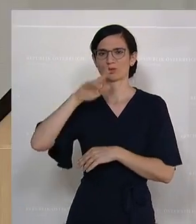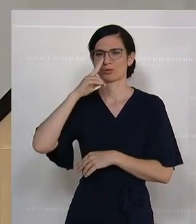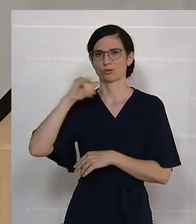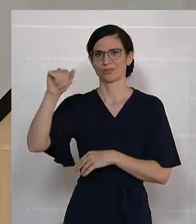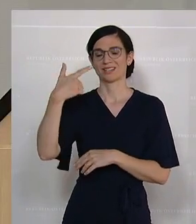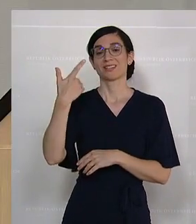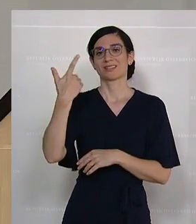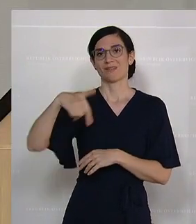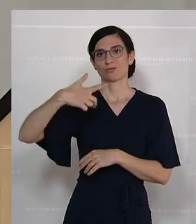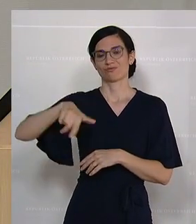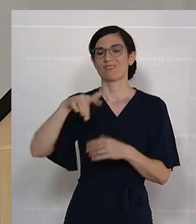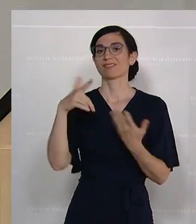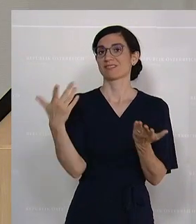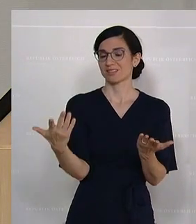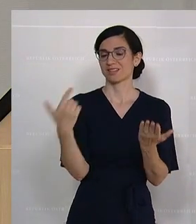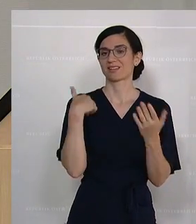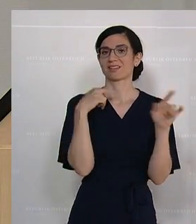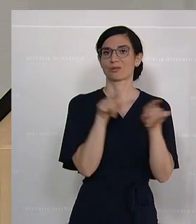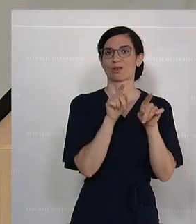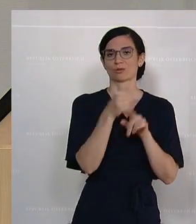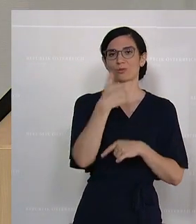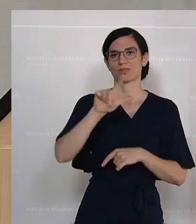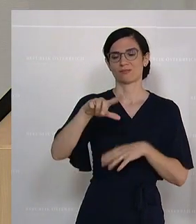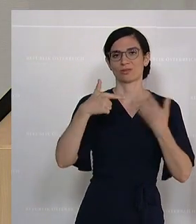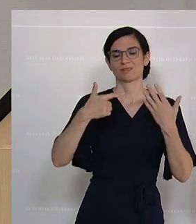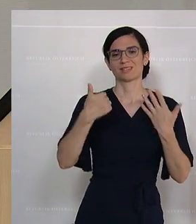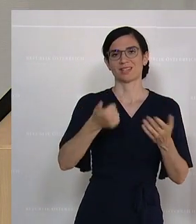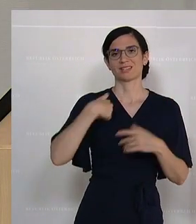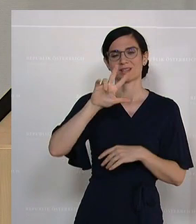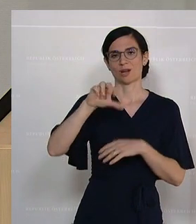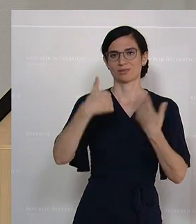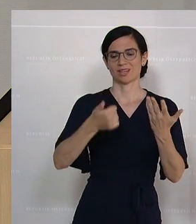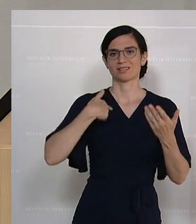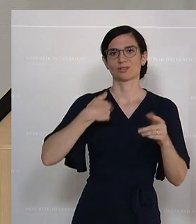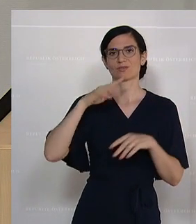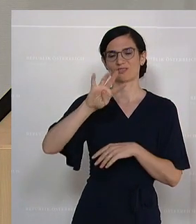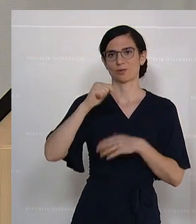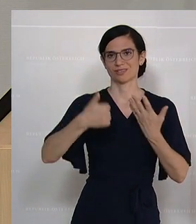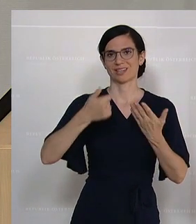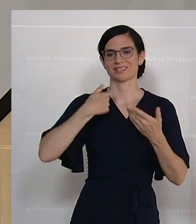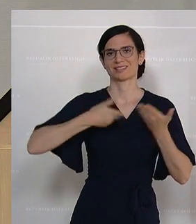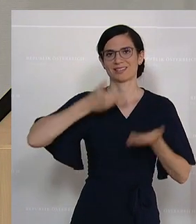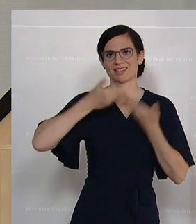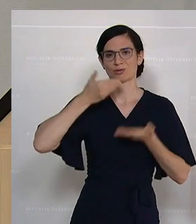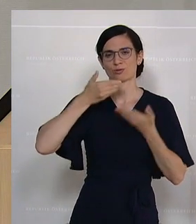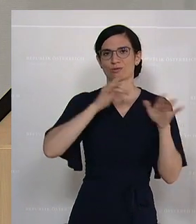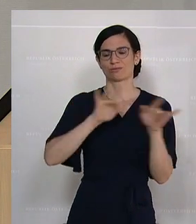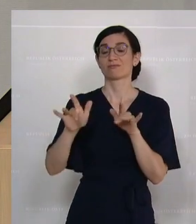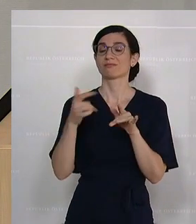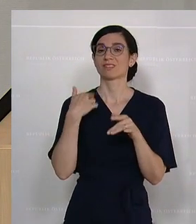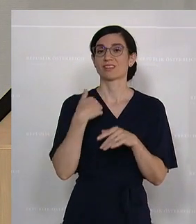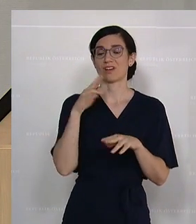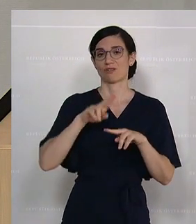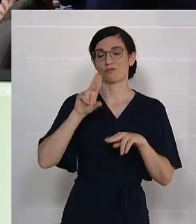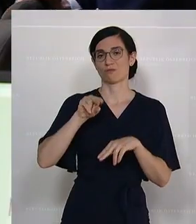20 22 sowie der 162 163.000 64 sitzung vom